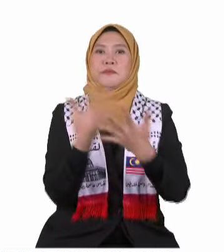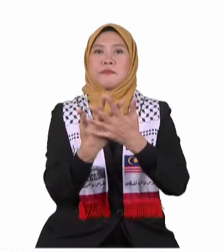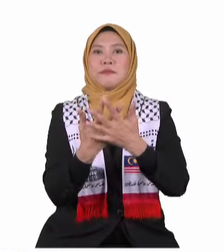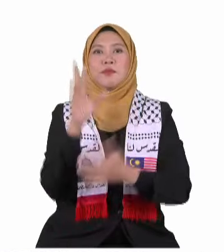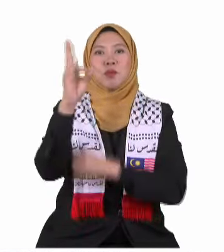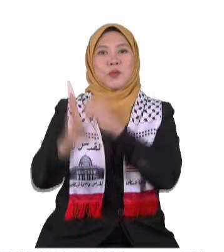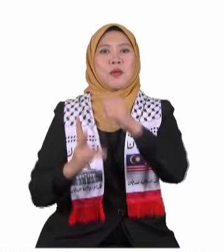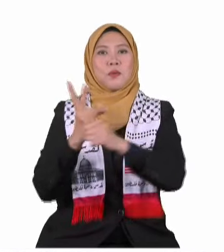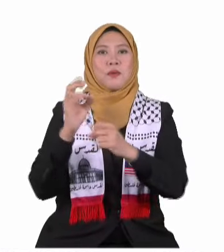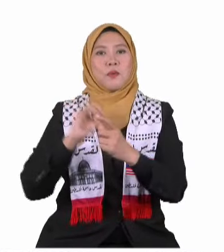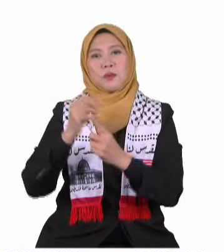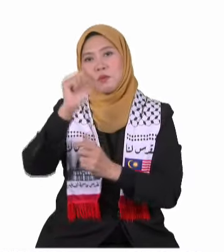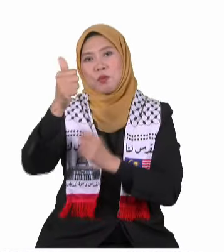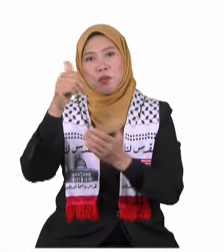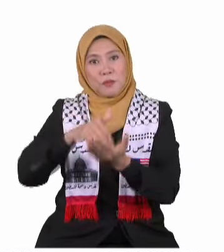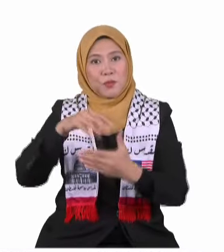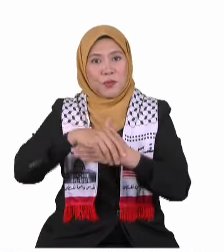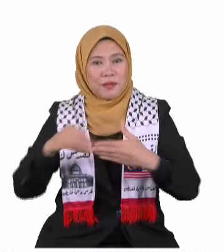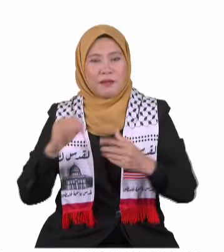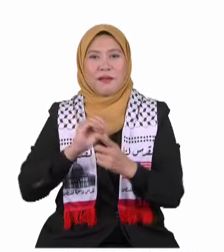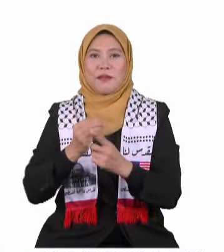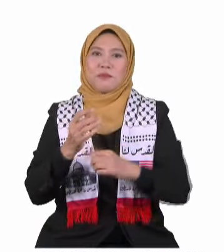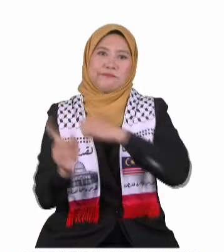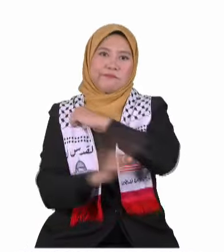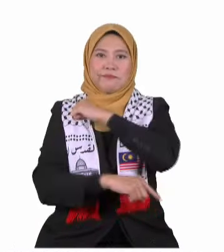denda rm1,000 atau kedua-duanya sekali